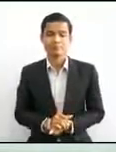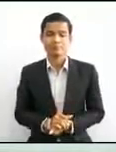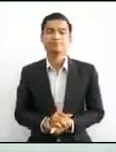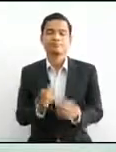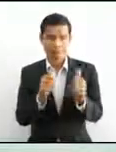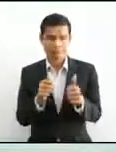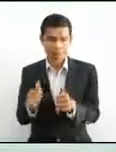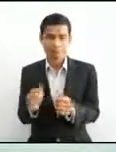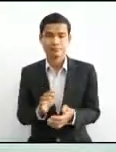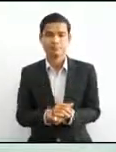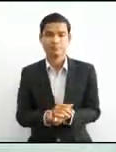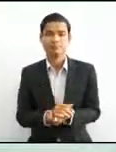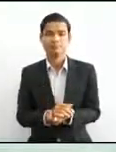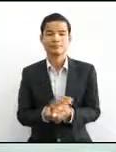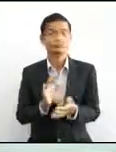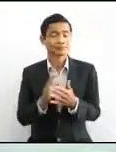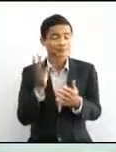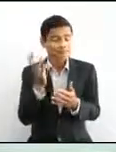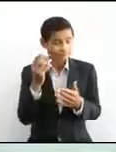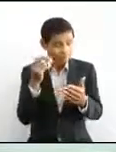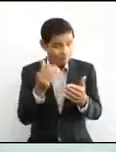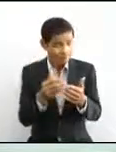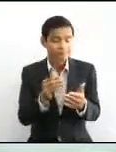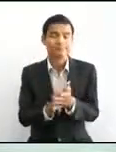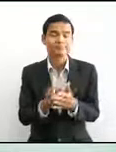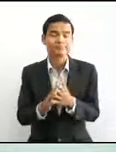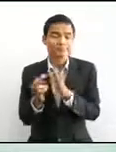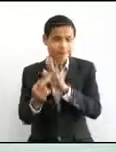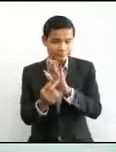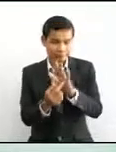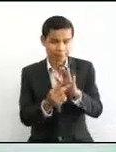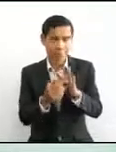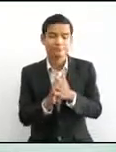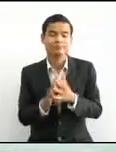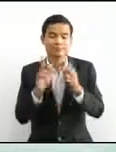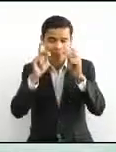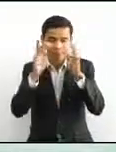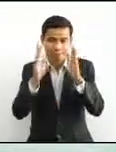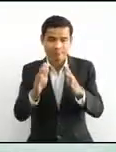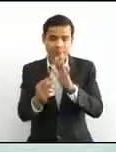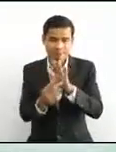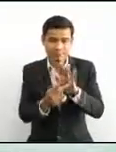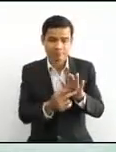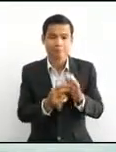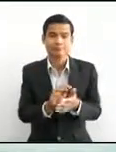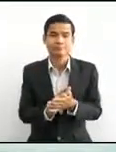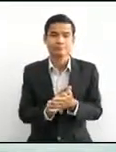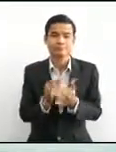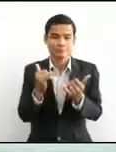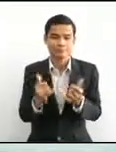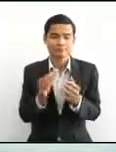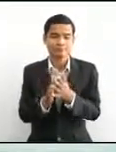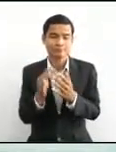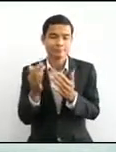cha lộ nè con chấp mơ bằng tịch tiết ní tai mẹ cứu nâng nguyên là vấy nhông bọc bằng hành con ấp nếp nè tỏ à lời con